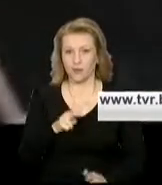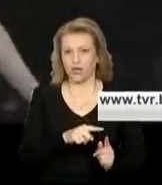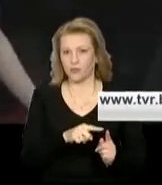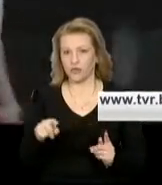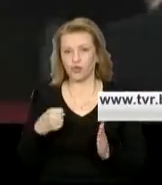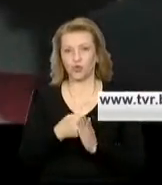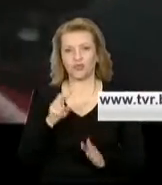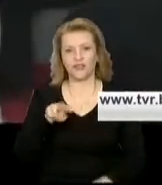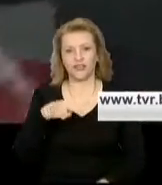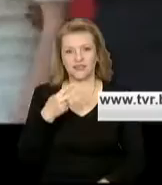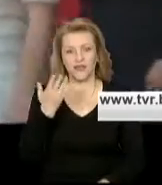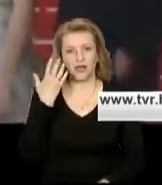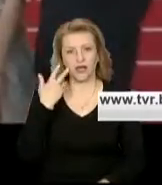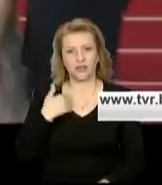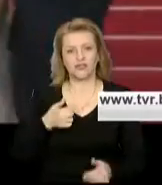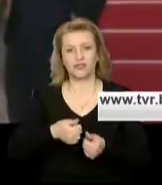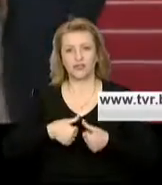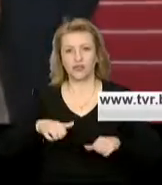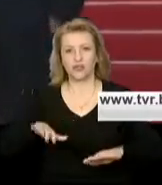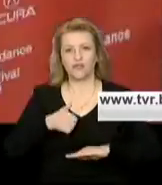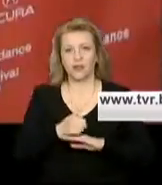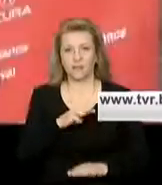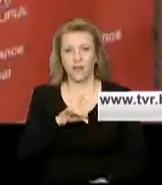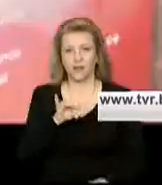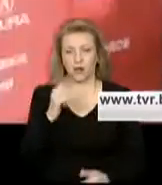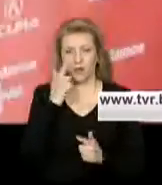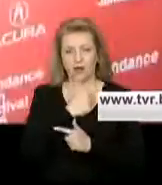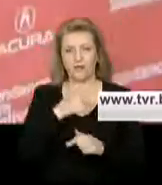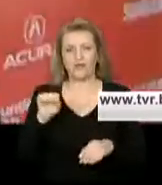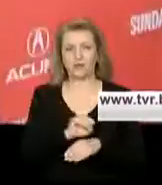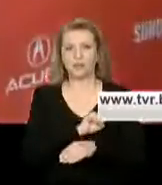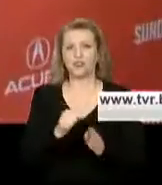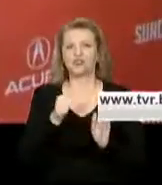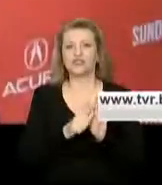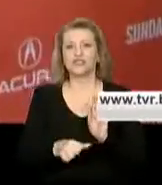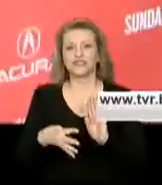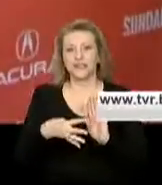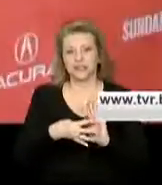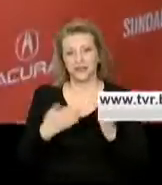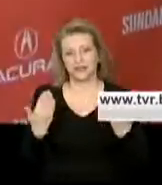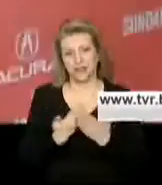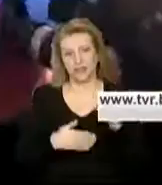до 22-го, когда коллегия жюри во главе с Джорджем Миллером объявит победителей 69-го кинофорума. Редактор